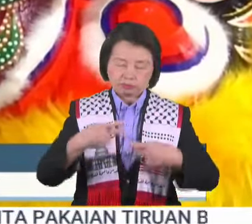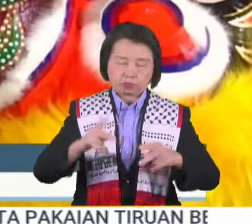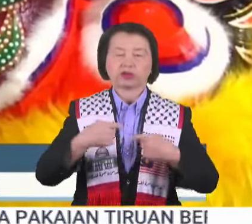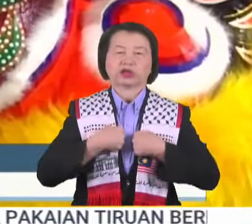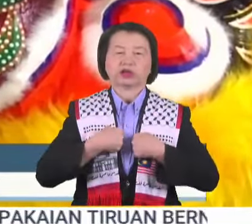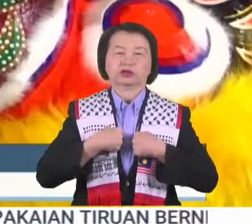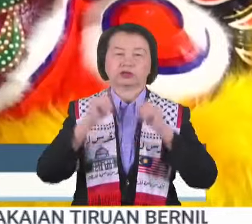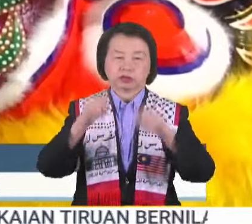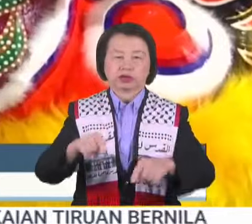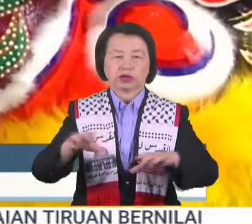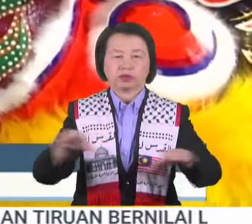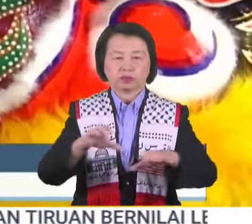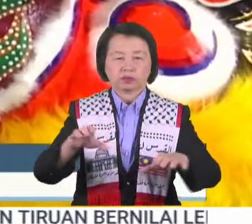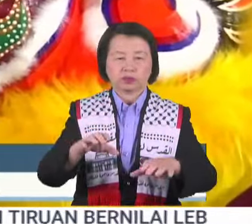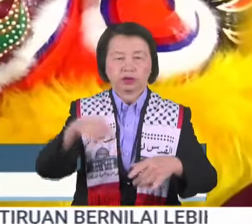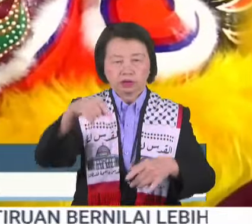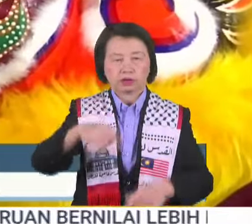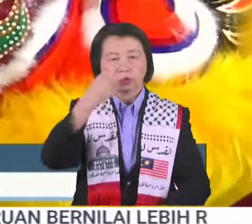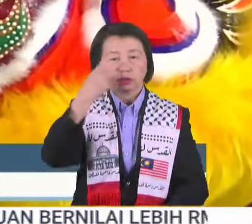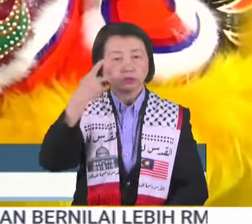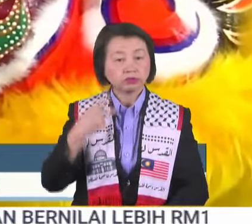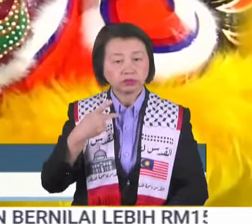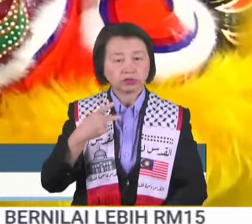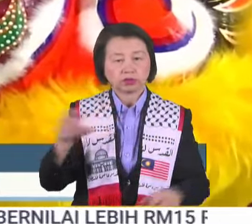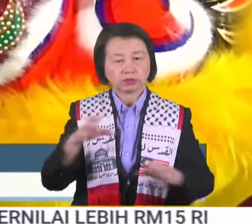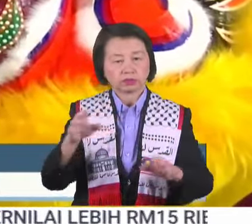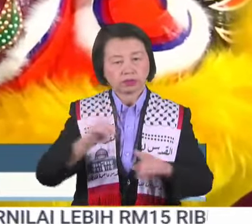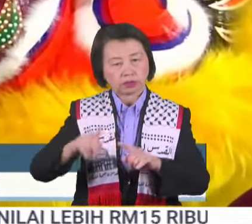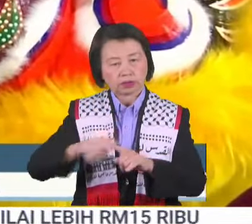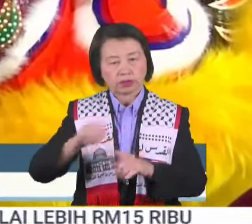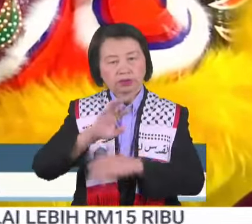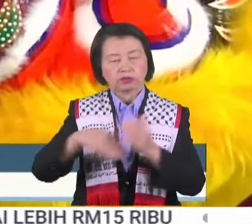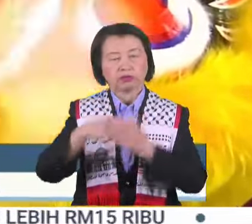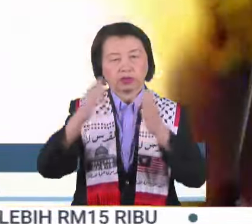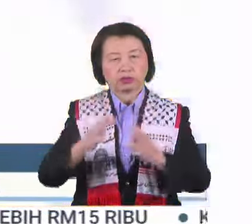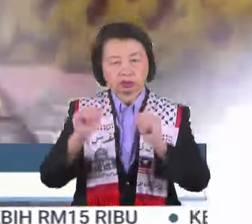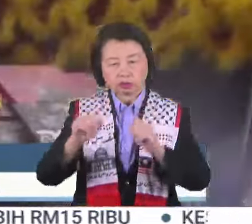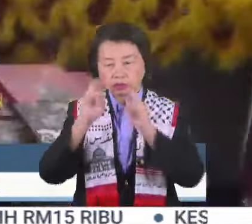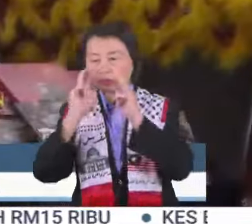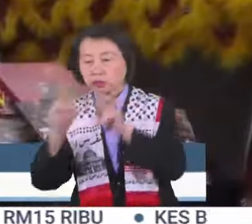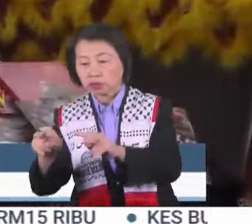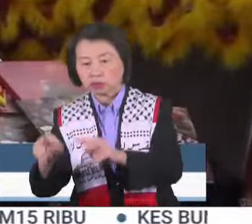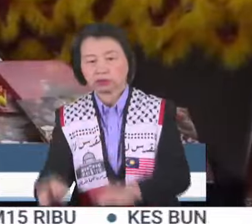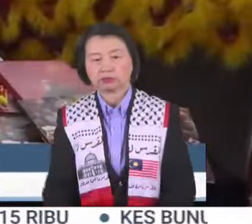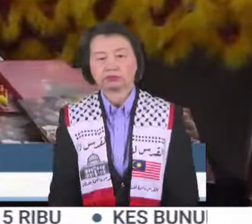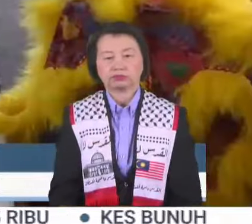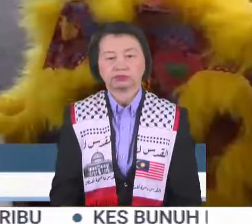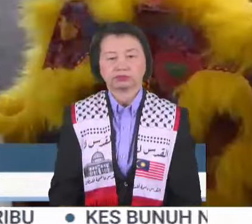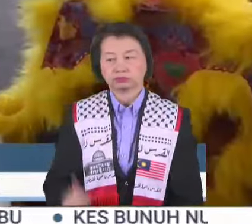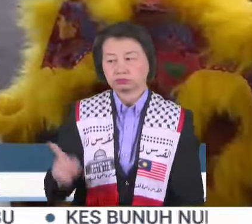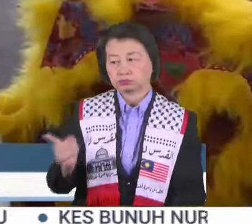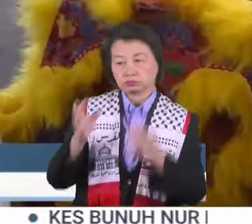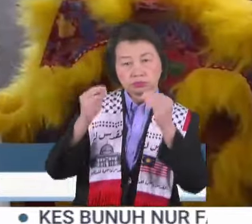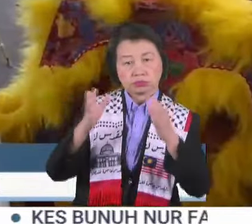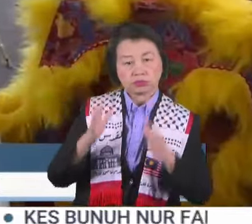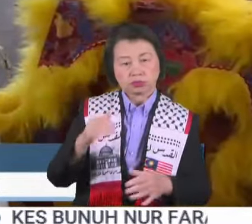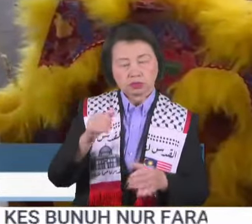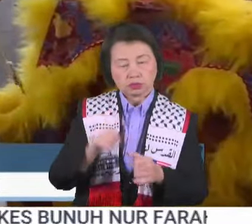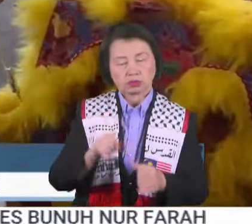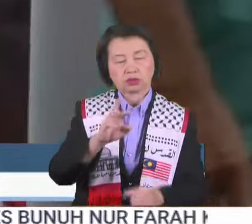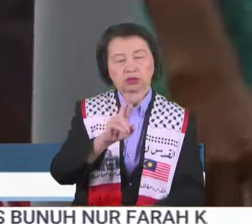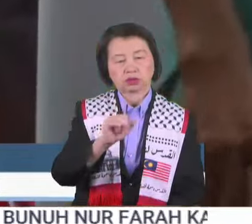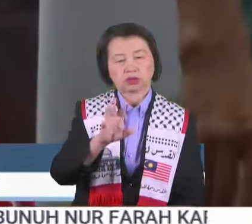di Sarawak, ini Kuching. Buat lain hek kasih semua orang tengoklah. Master Xiao ditemui RTM di